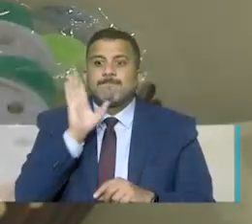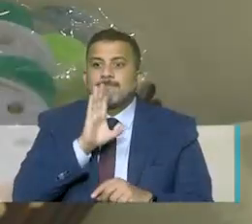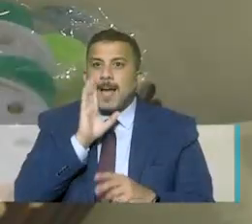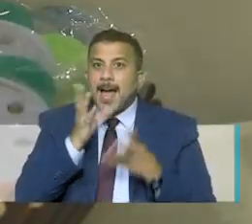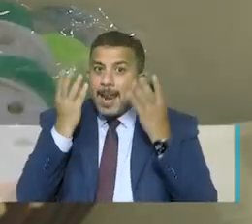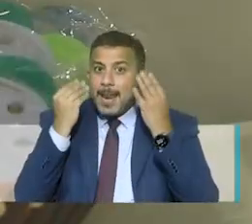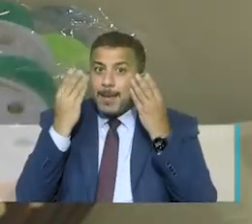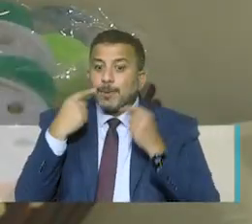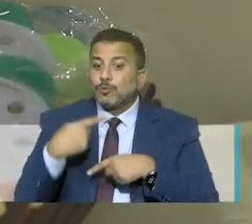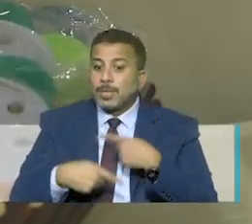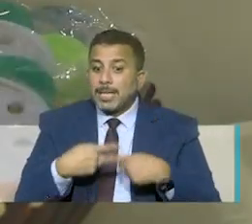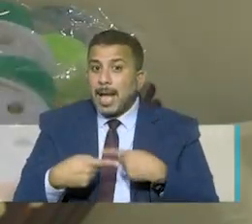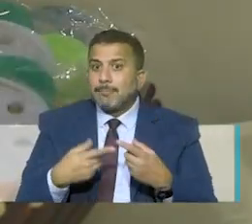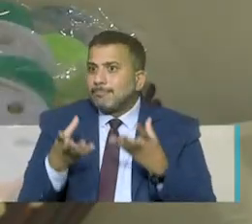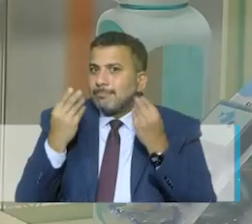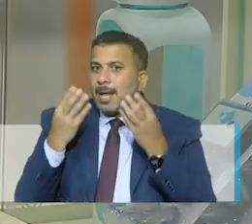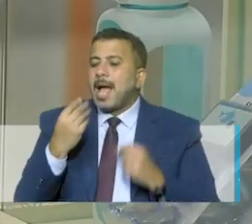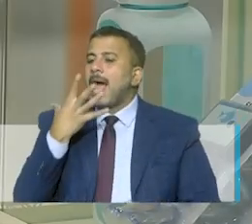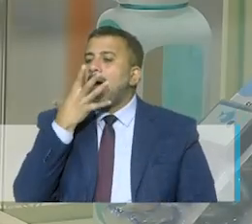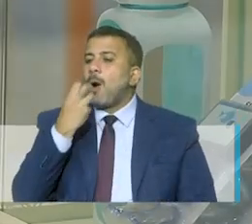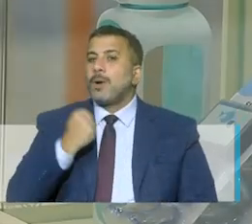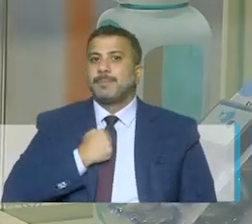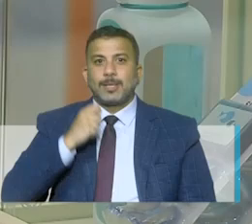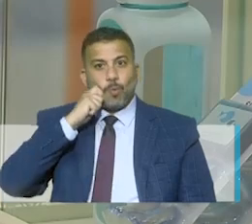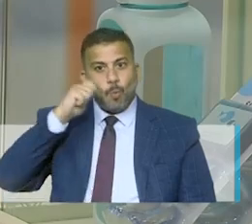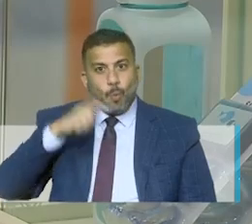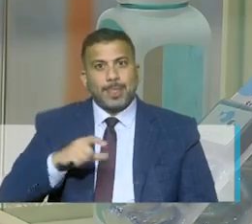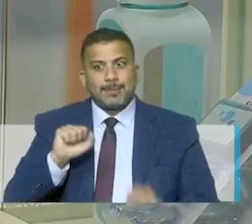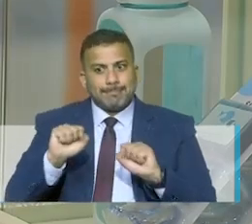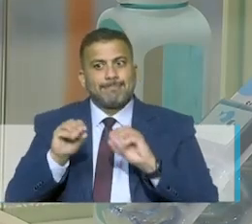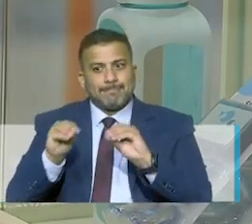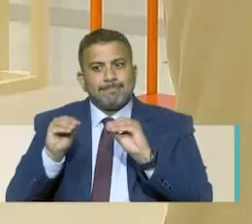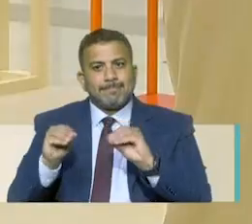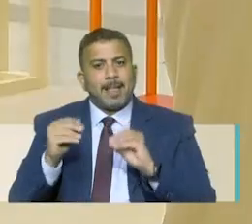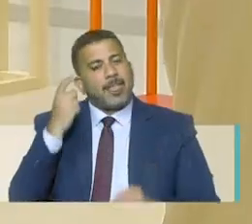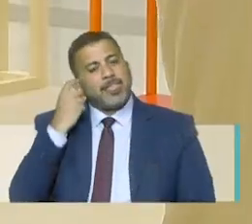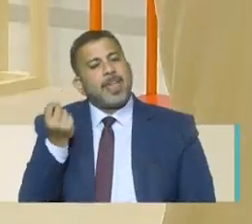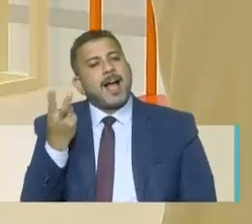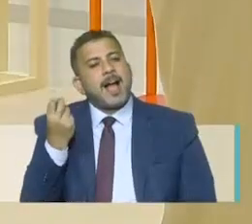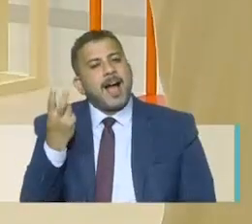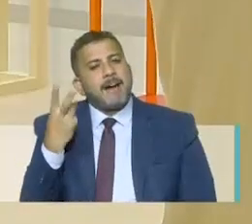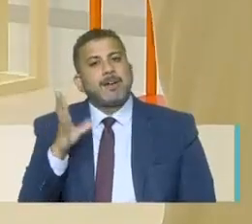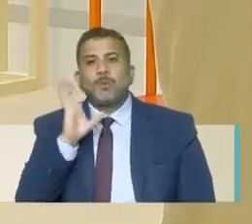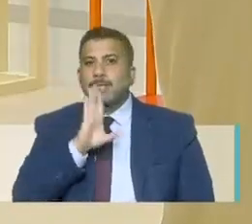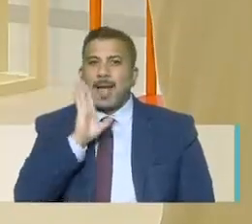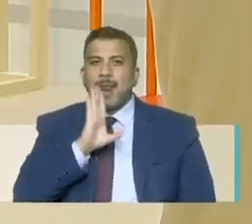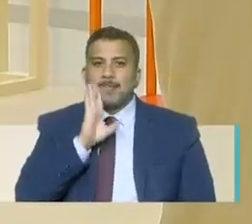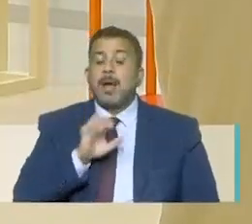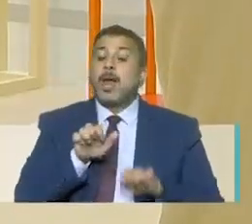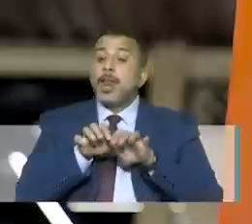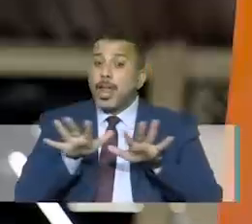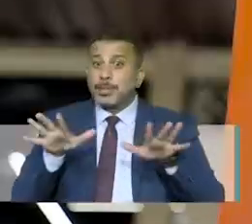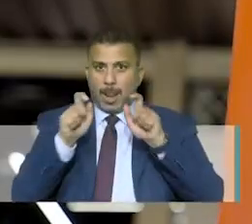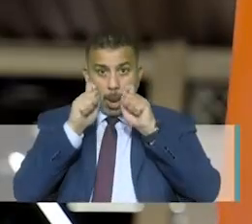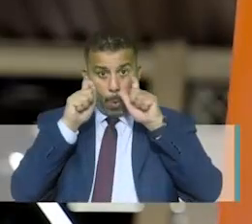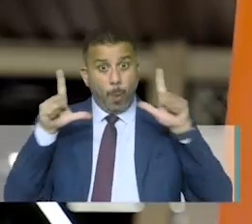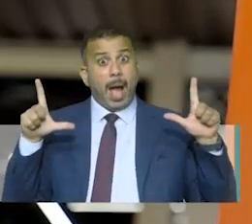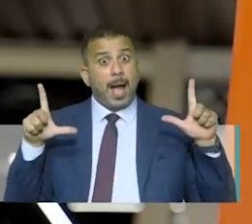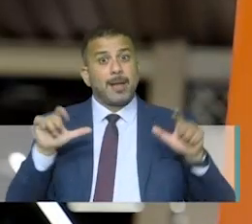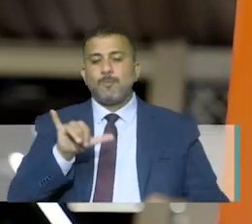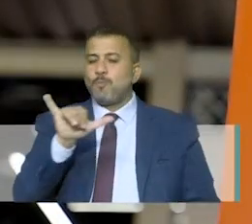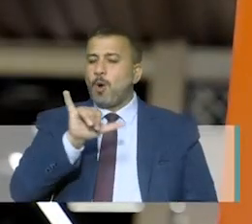التعليم المستدام وتعزيز الهوية الوطنية وإثراء المحتوى الثقافي والتعليمي ونشر الوعي